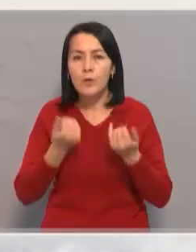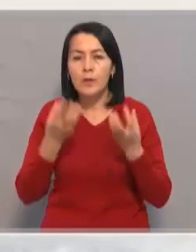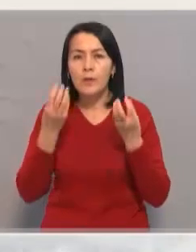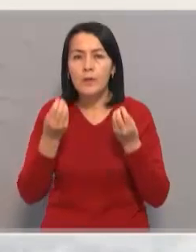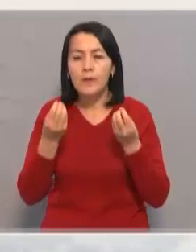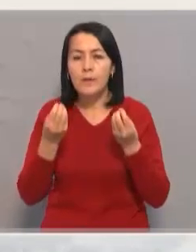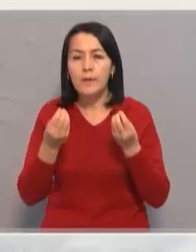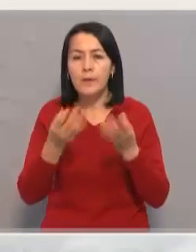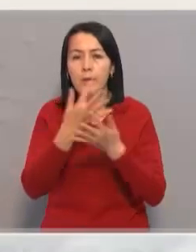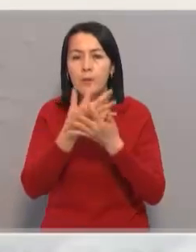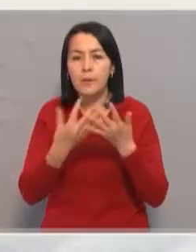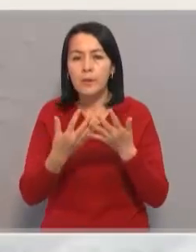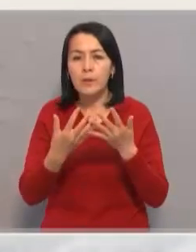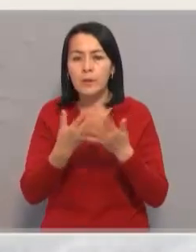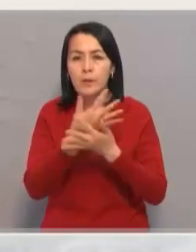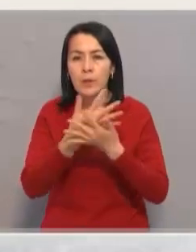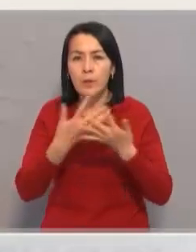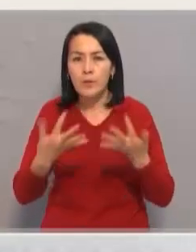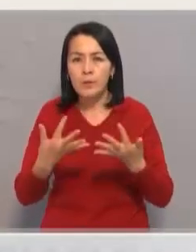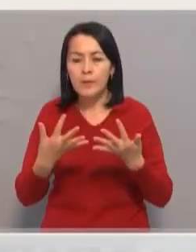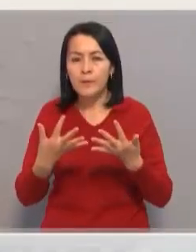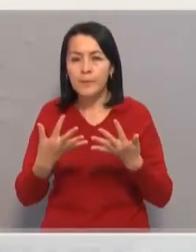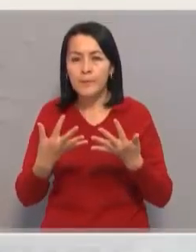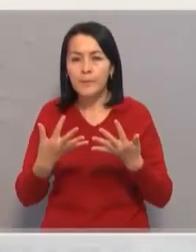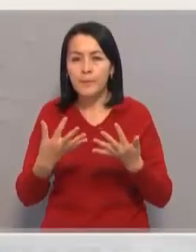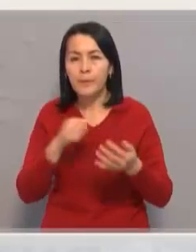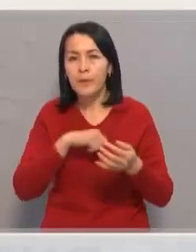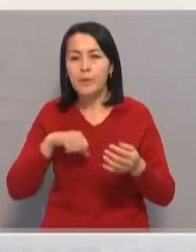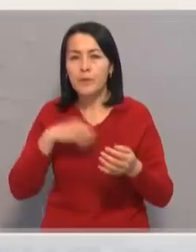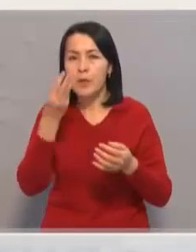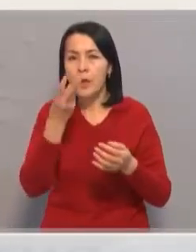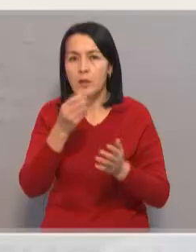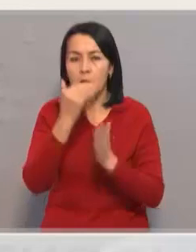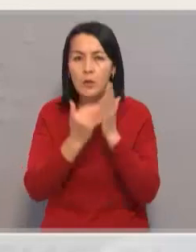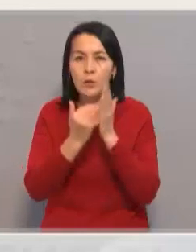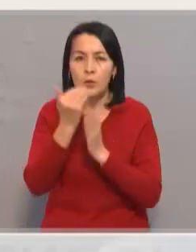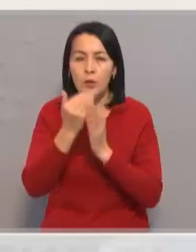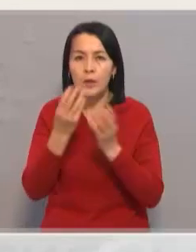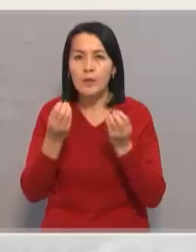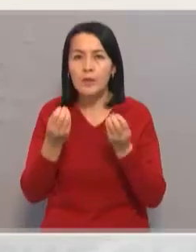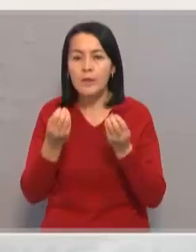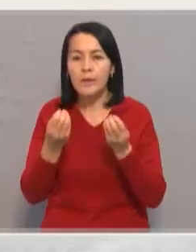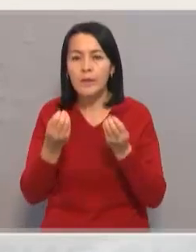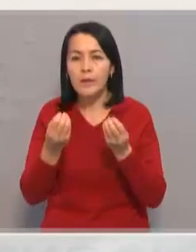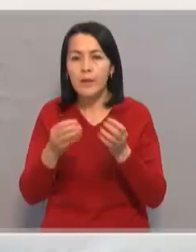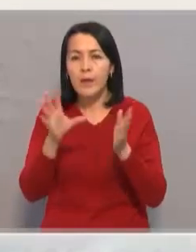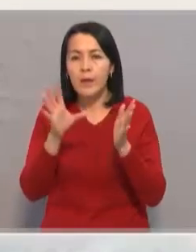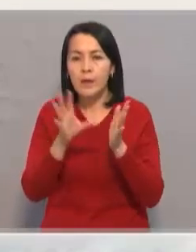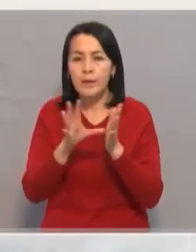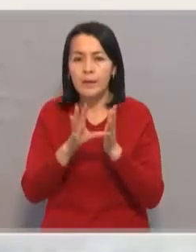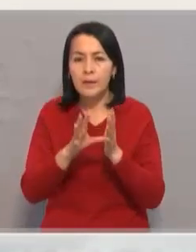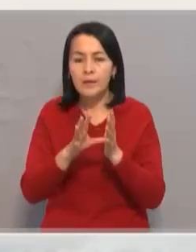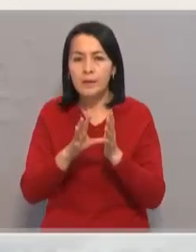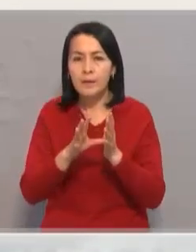және де өндіріліп жатқан өнімдердің өзіндік құнының жоғарылығы, яғни